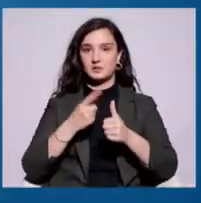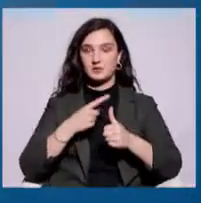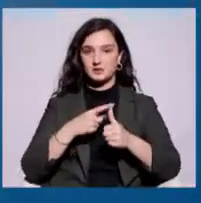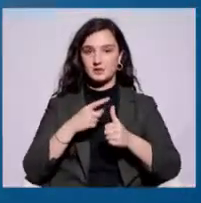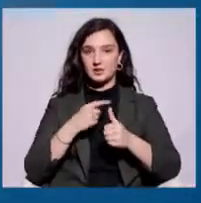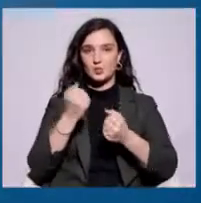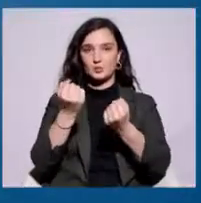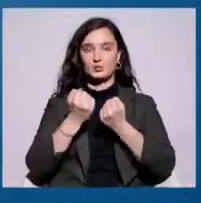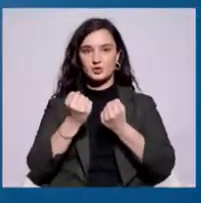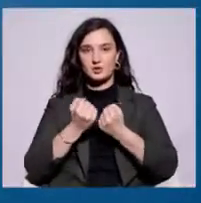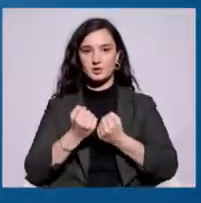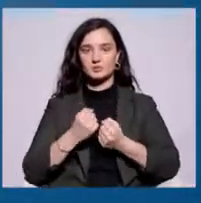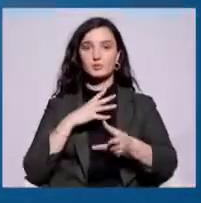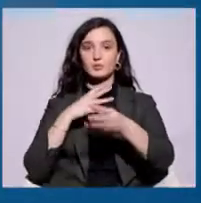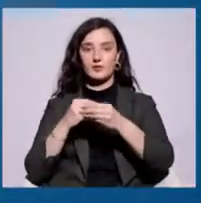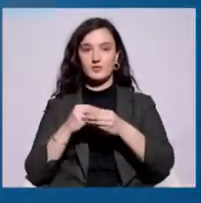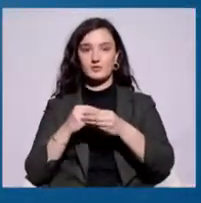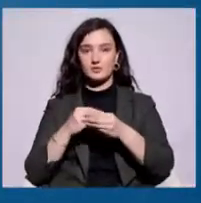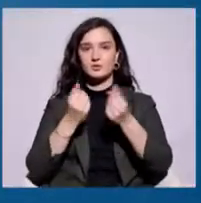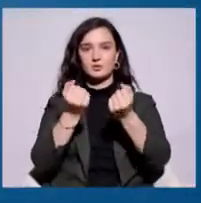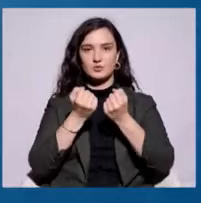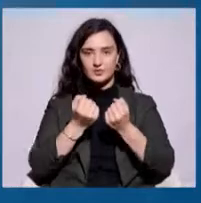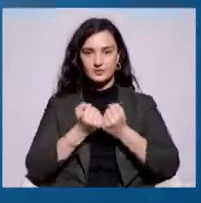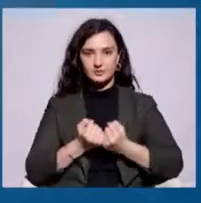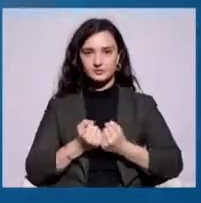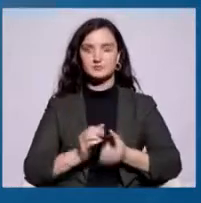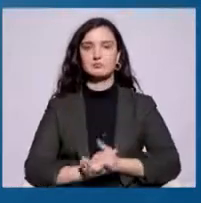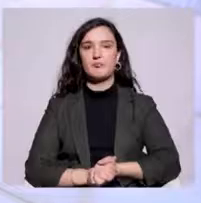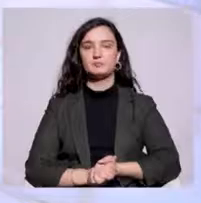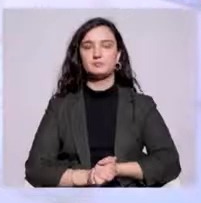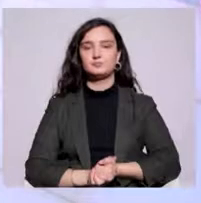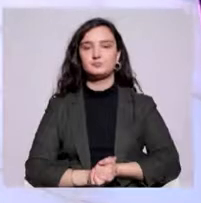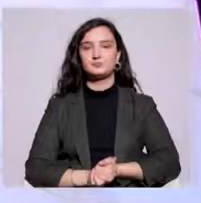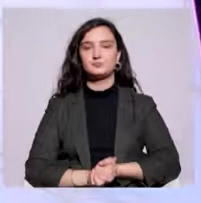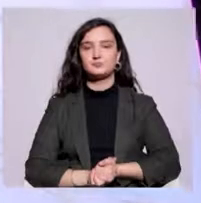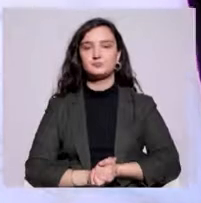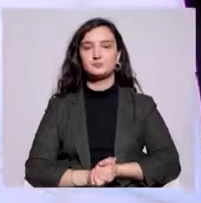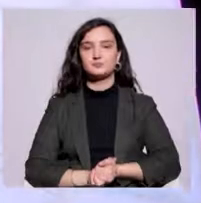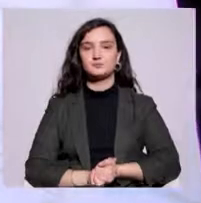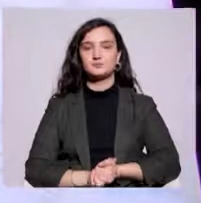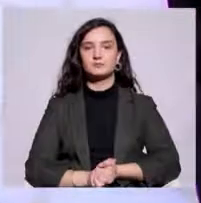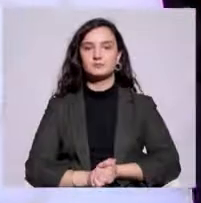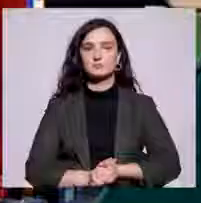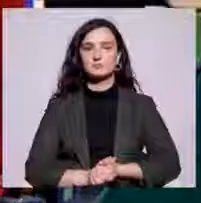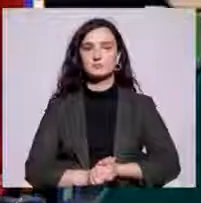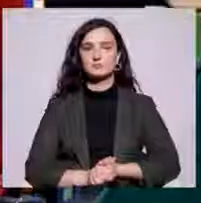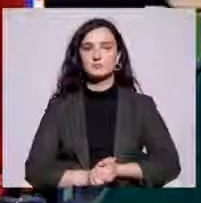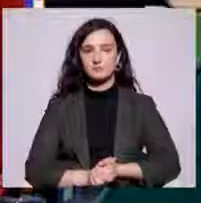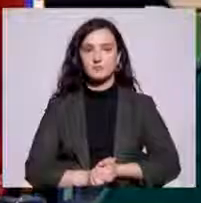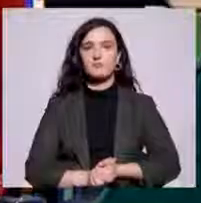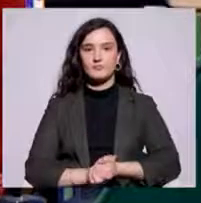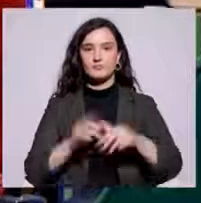სახელი, უჯრა. Together, drawer. And after that, we have